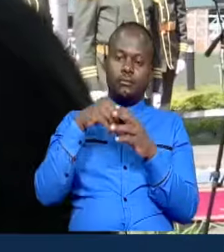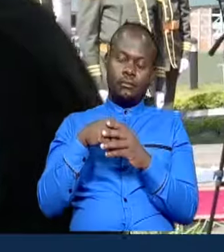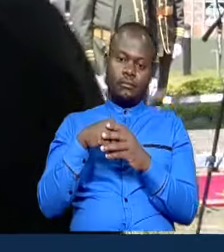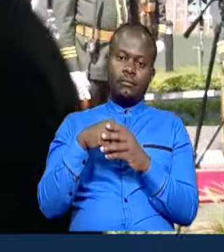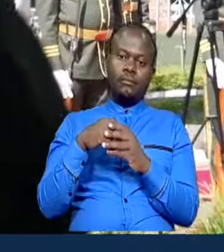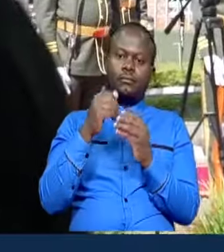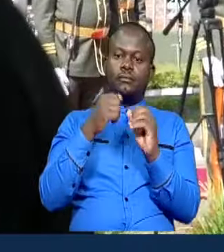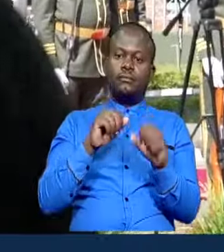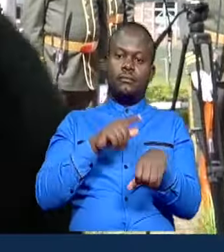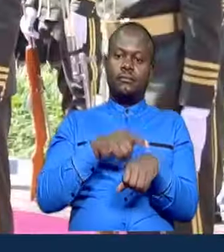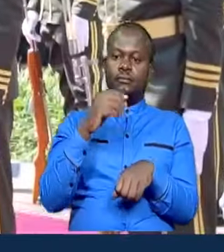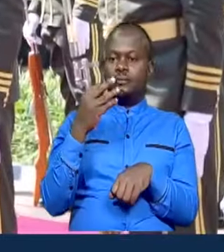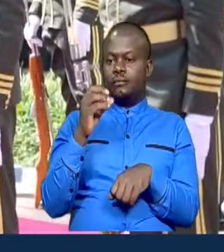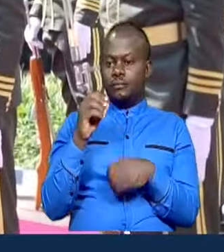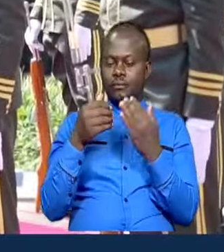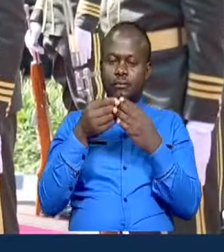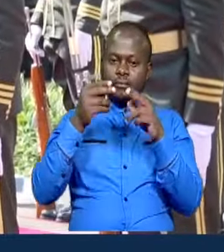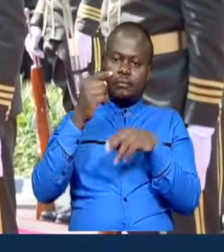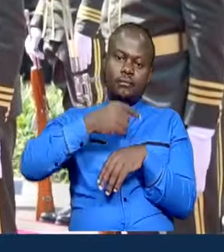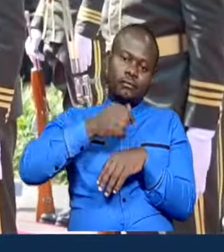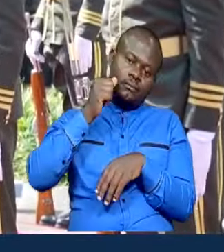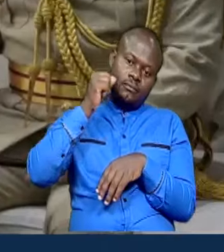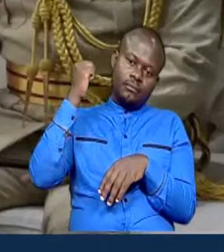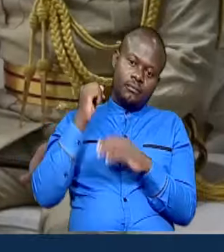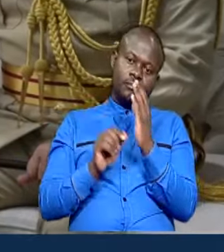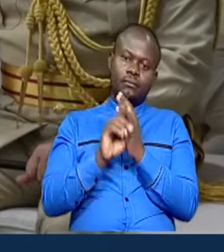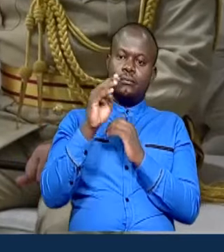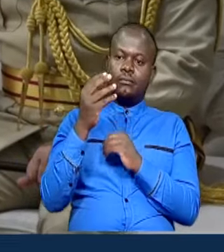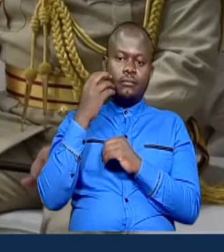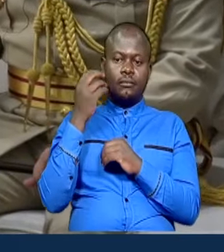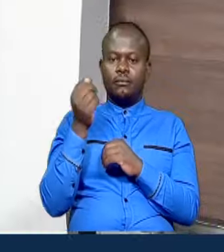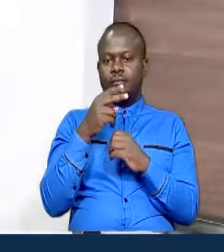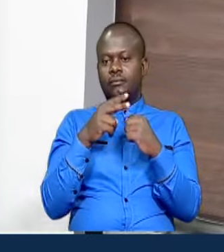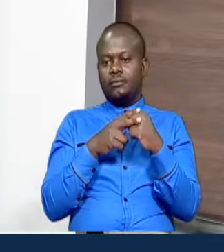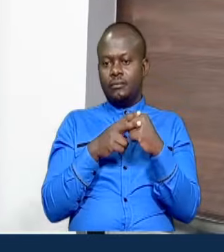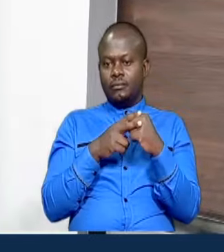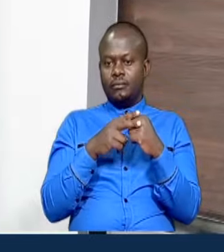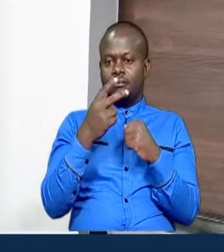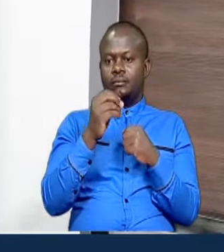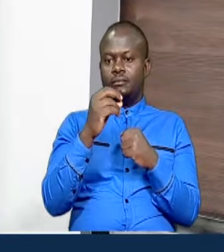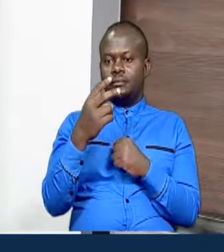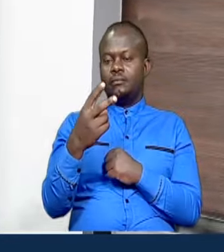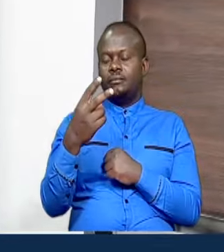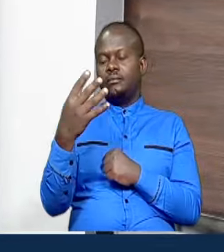kwibohora ku nshuro ya 30 yabaye ku munsi w'ejo ku itariki enye Nyakanga 2024.